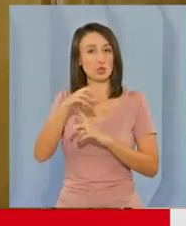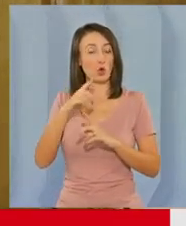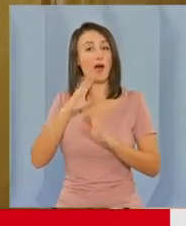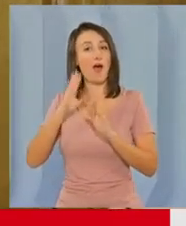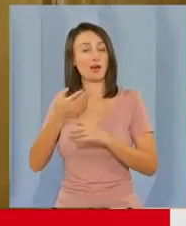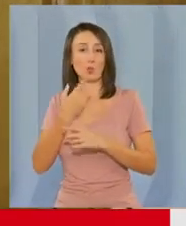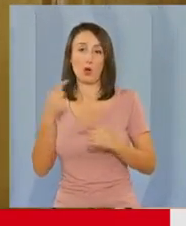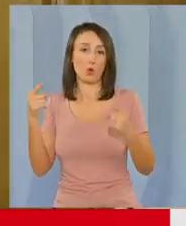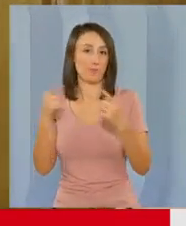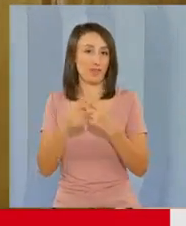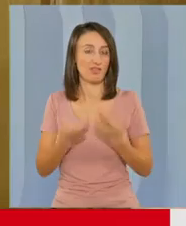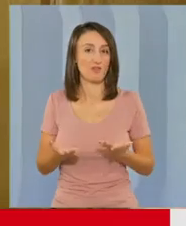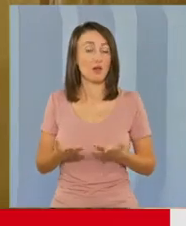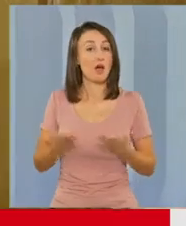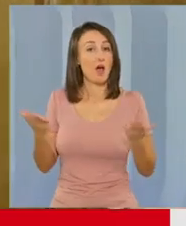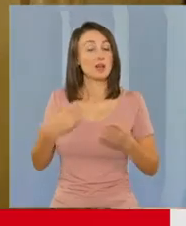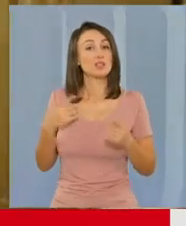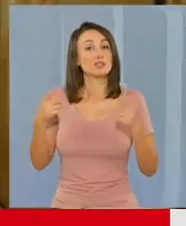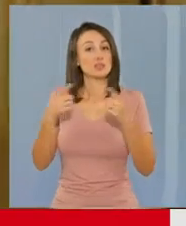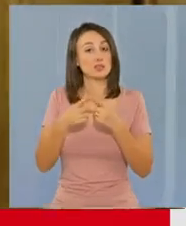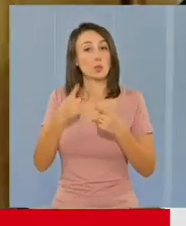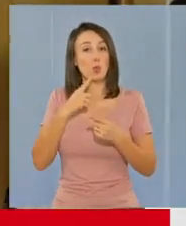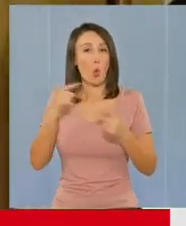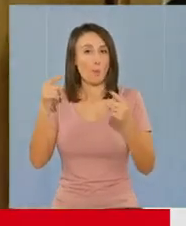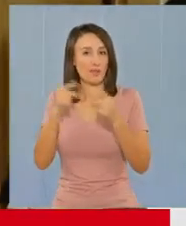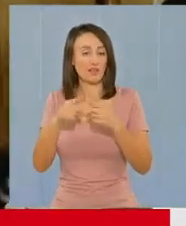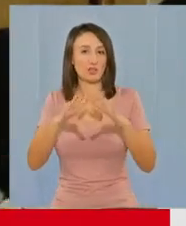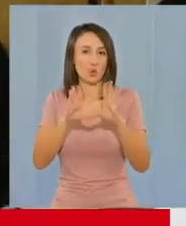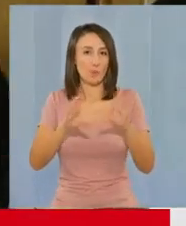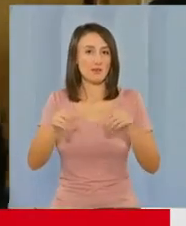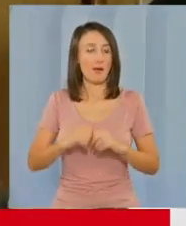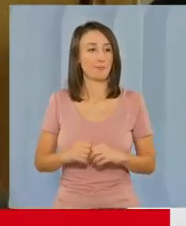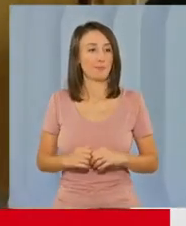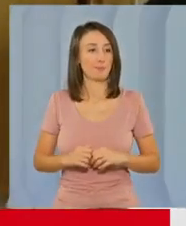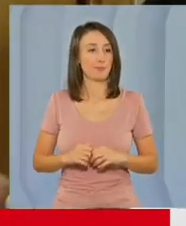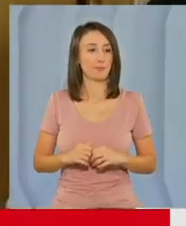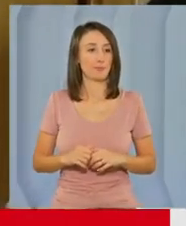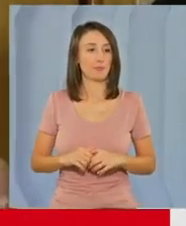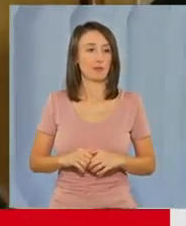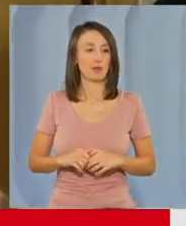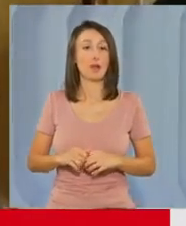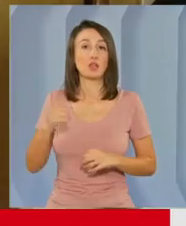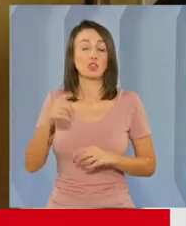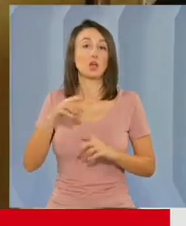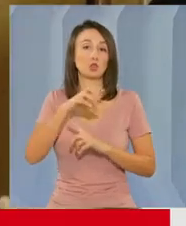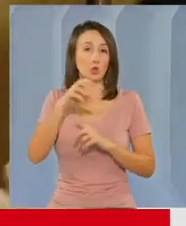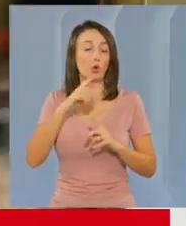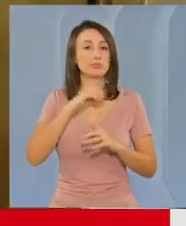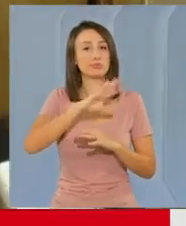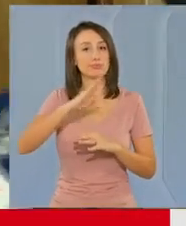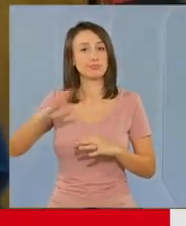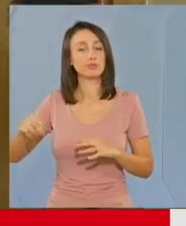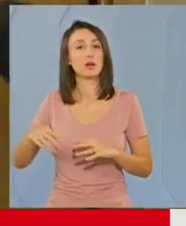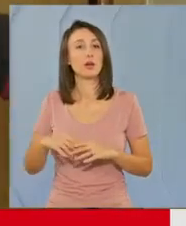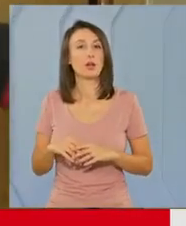un obiectiv de la sol, care ca țintă un obiectiv de pe teritoriul României? Se poate anticipa asta în timp ce acea dronă survolează spațiul aerian al